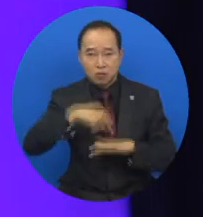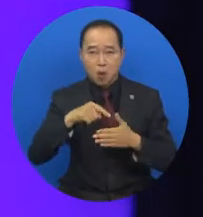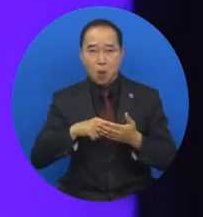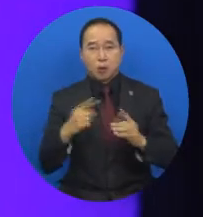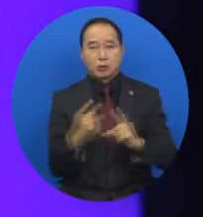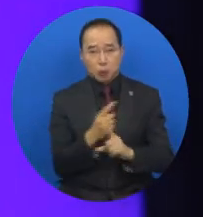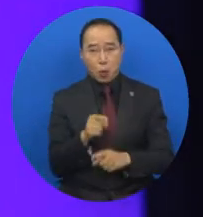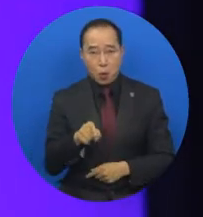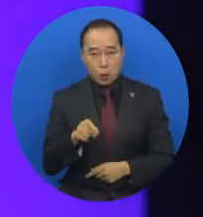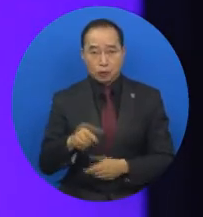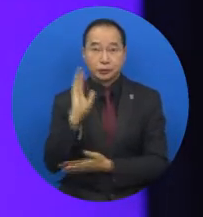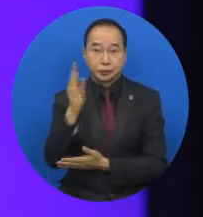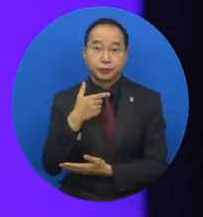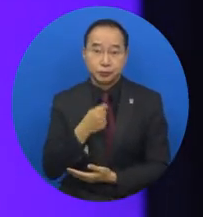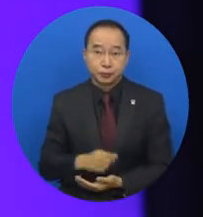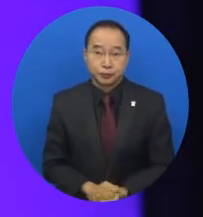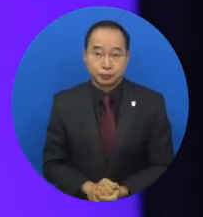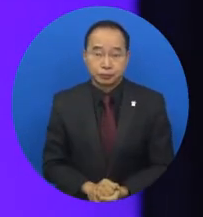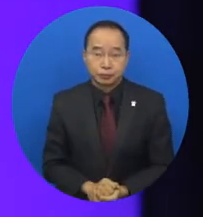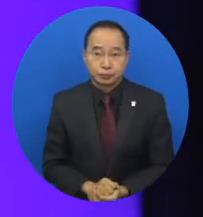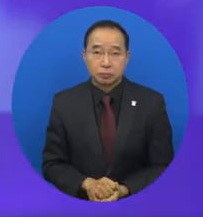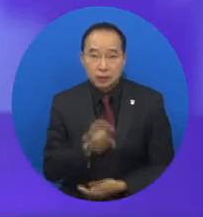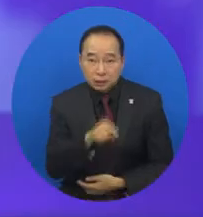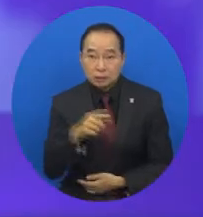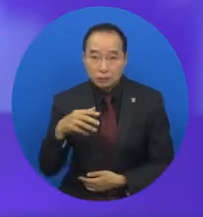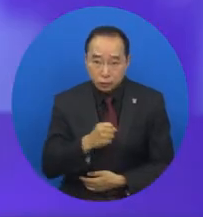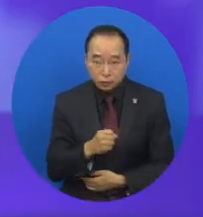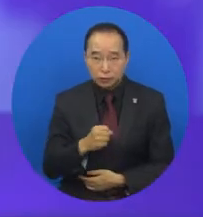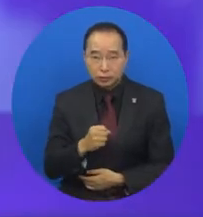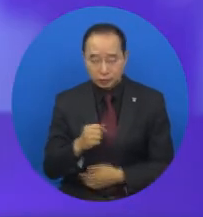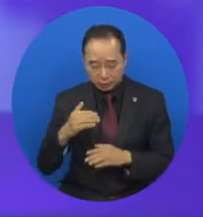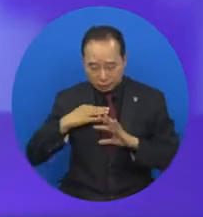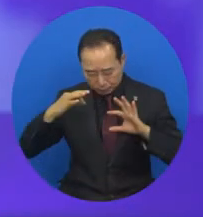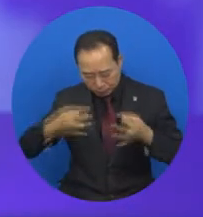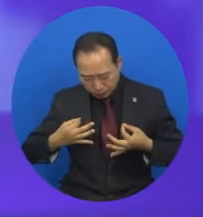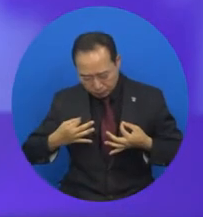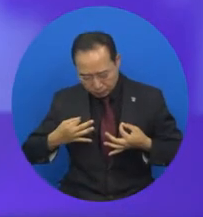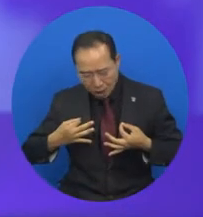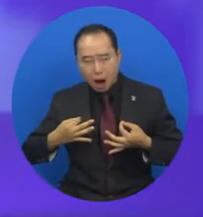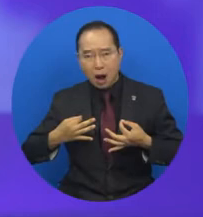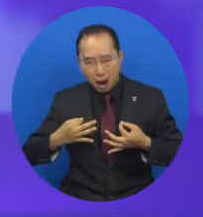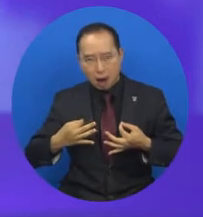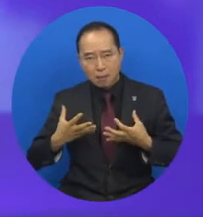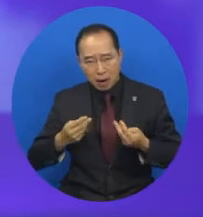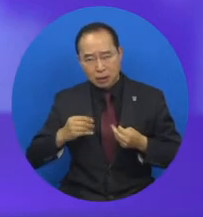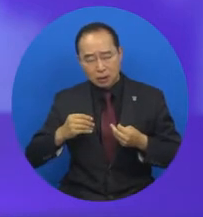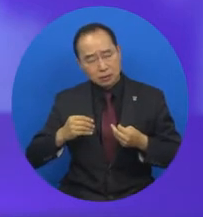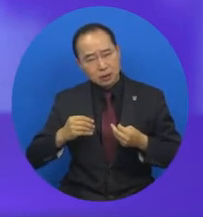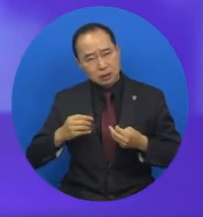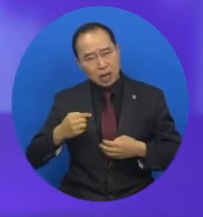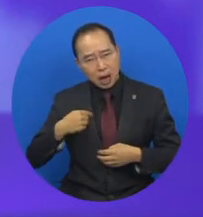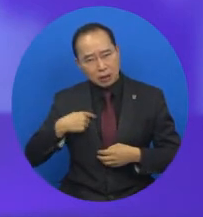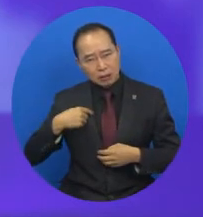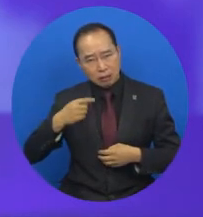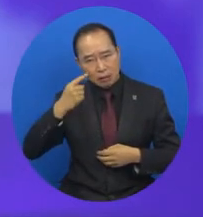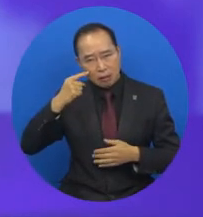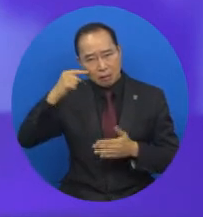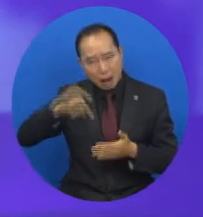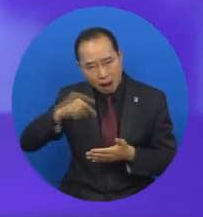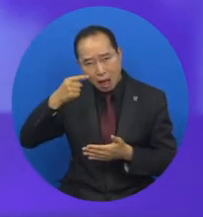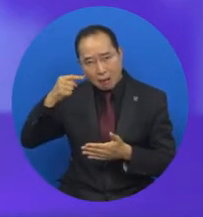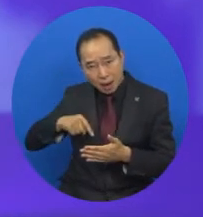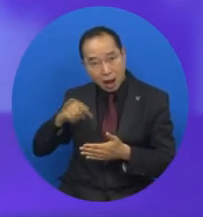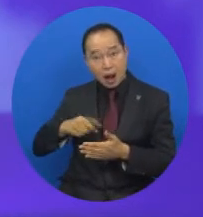저는 표현 예술 치료를 통해서 저의 많은 다른 모습들을 발견해냈고 그리고 그